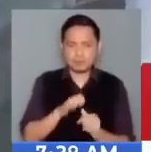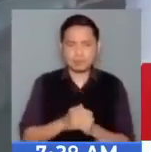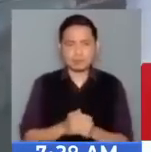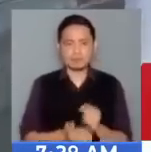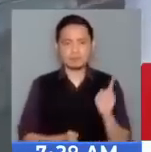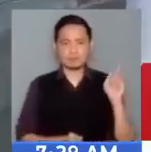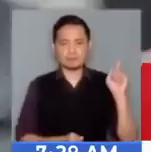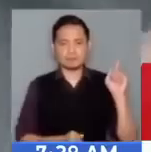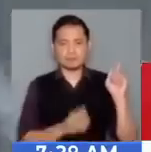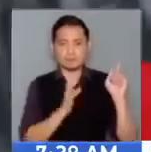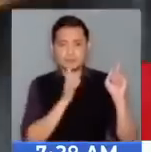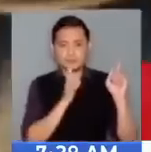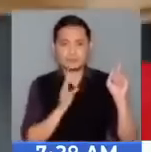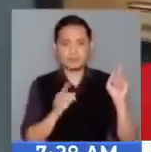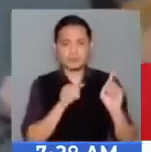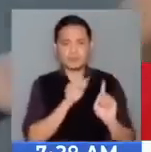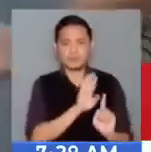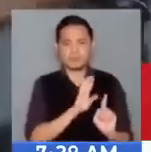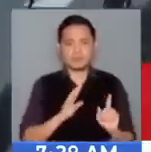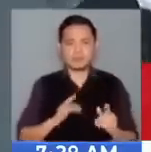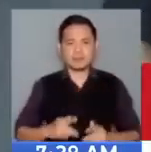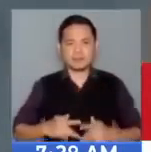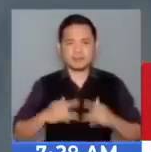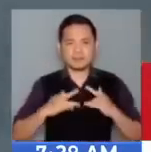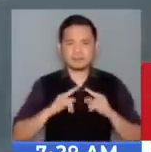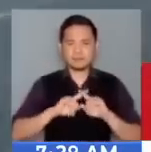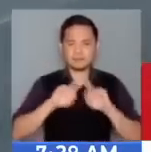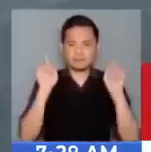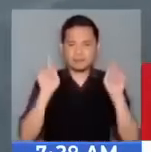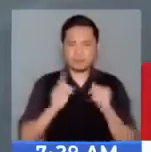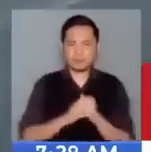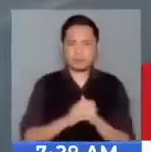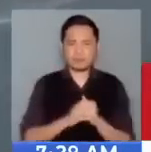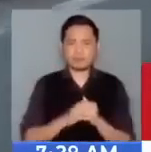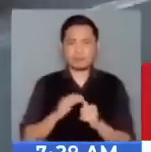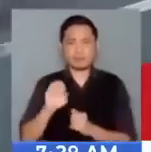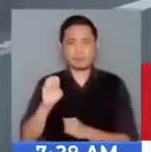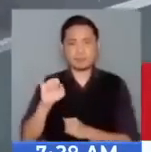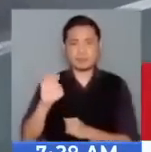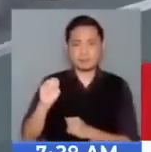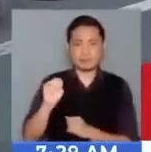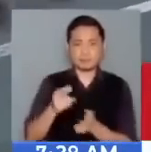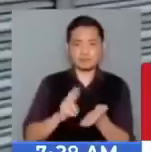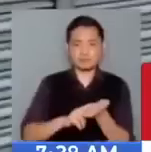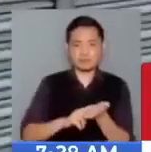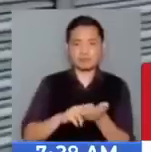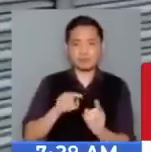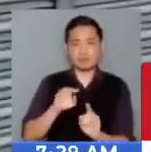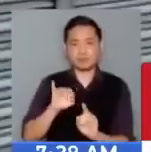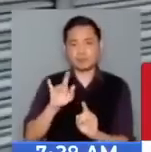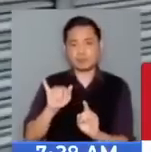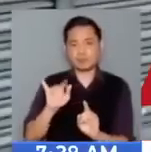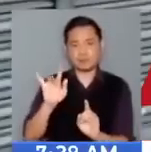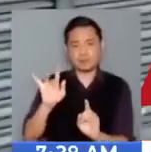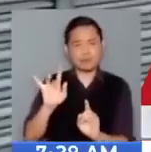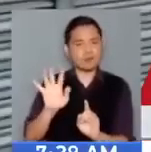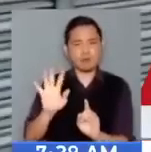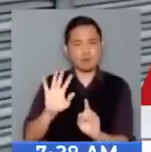kanyang digital life. Hindi na niya hinintay ang deadline ng SIM registration sa July 25 para magrehistro. Nag-iiwas kung